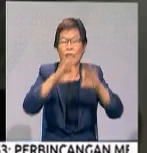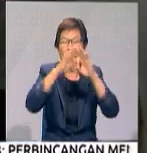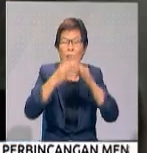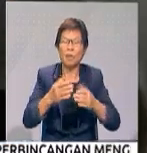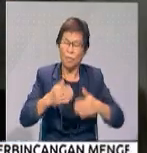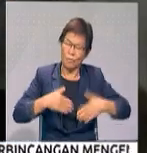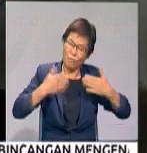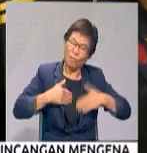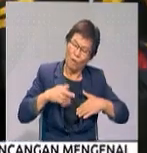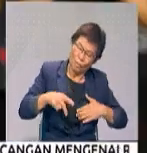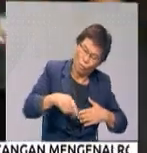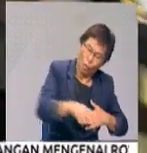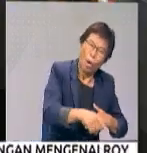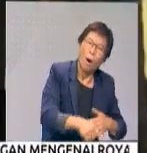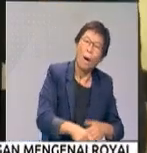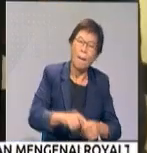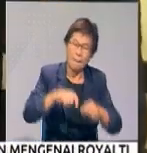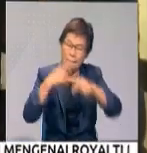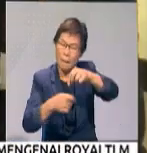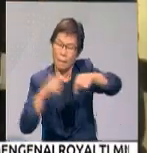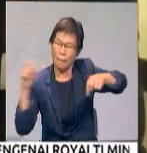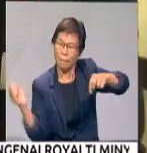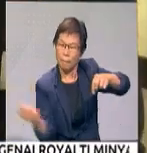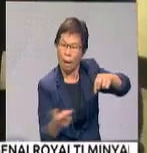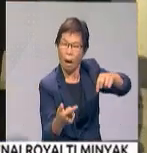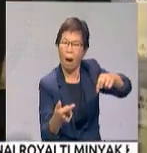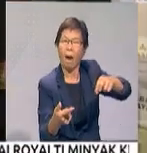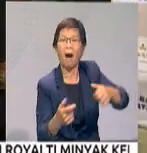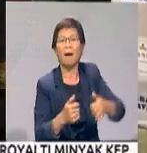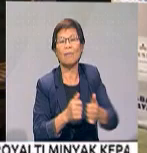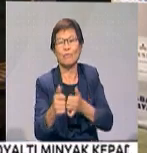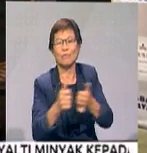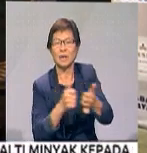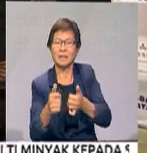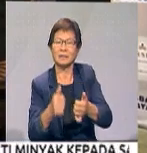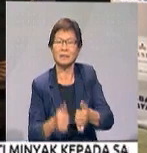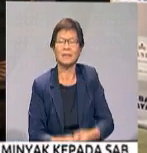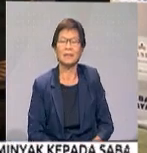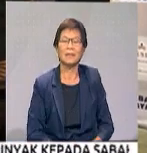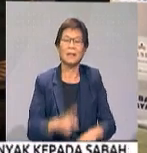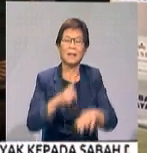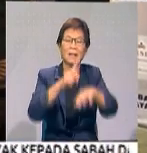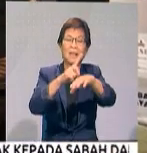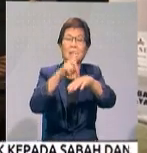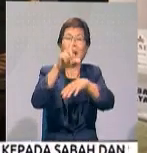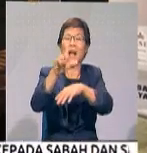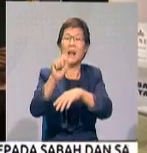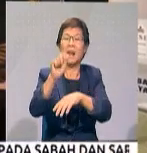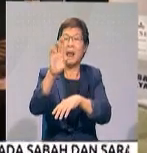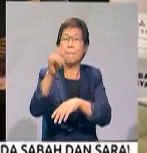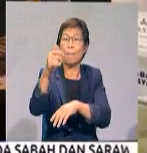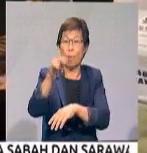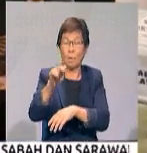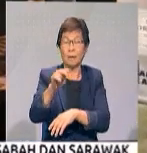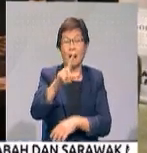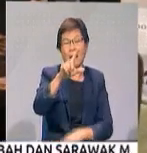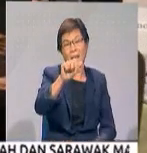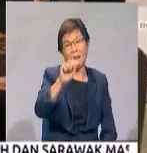dan pertandingan gasing Reappear. Di Labuan sahaja kita akan